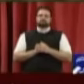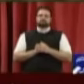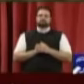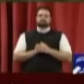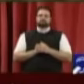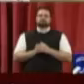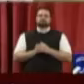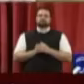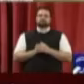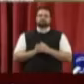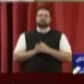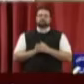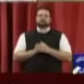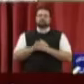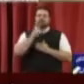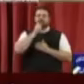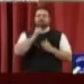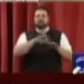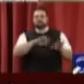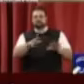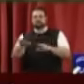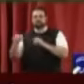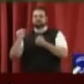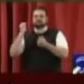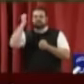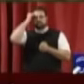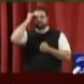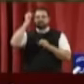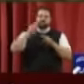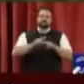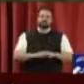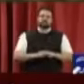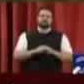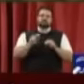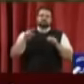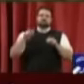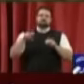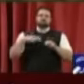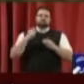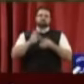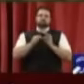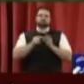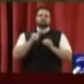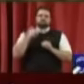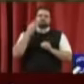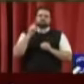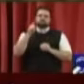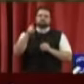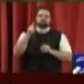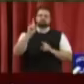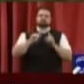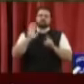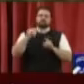Apa trece, pietrele rămân? Da, asta e un proverb în care tu dacă ai ceva de făcut, tu faci,